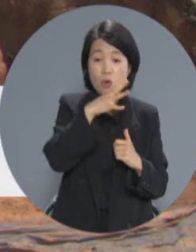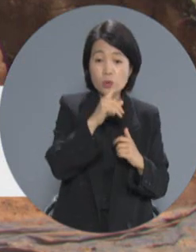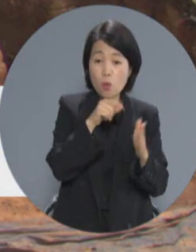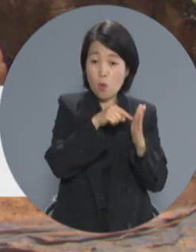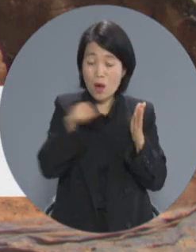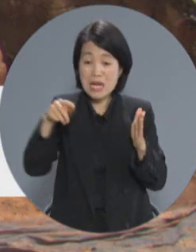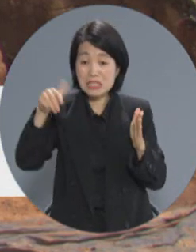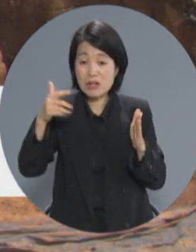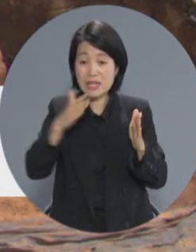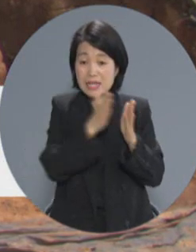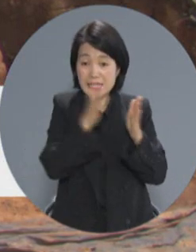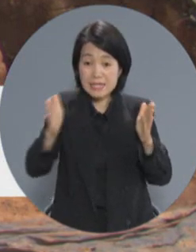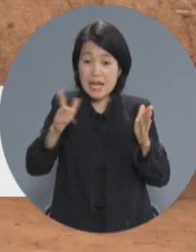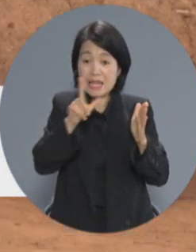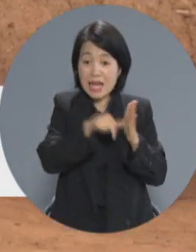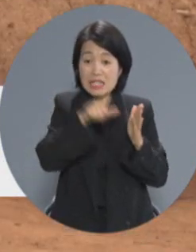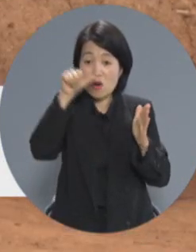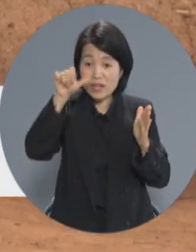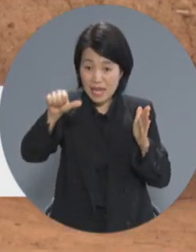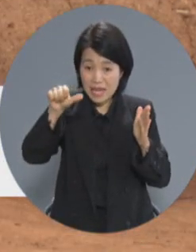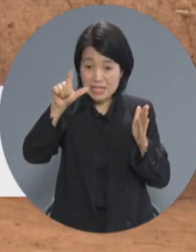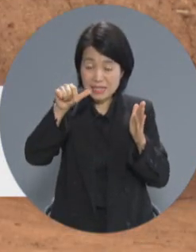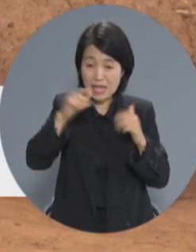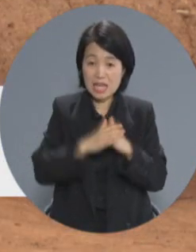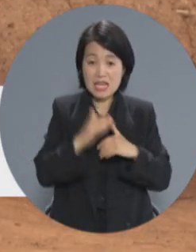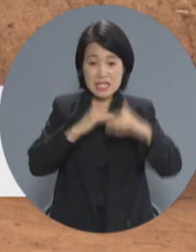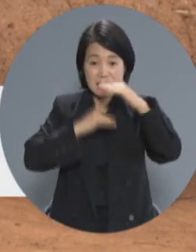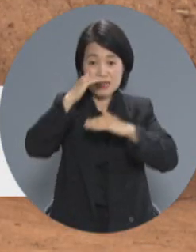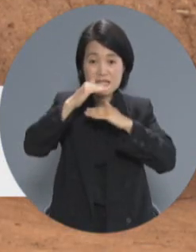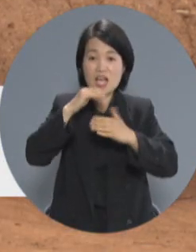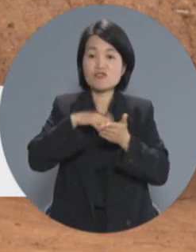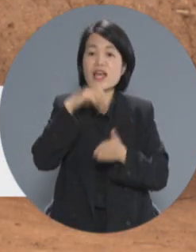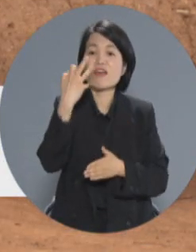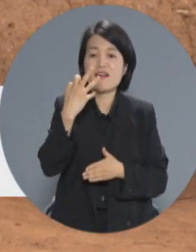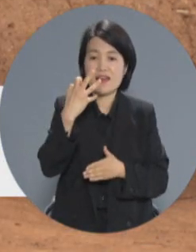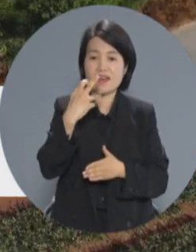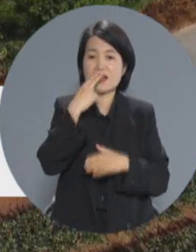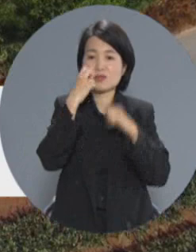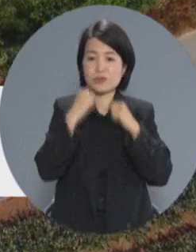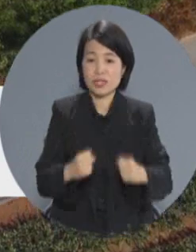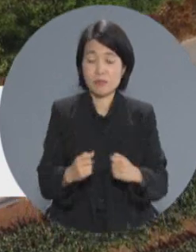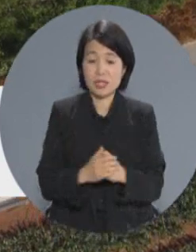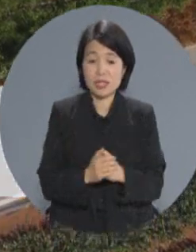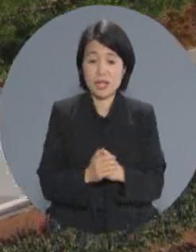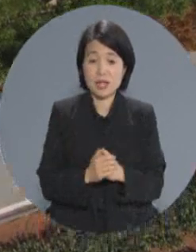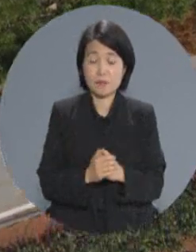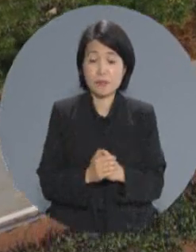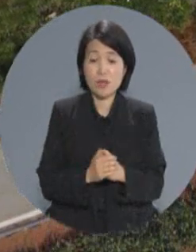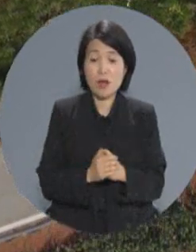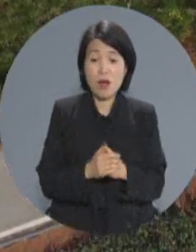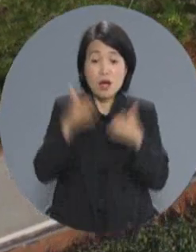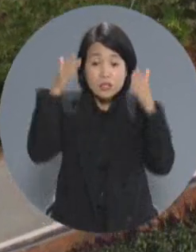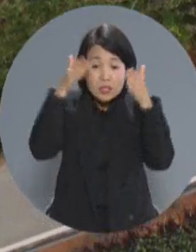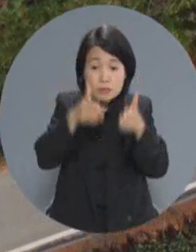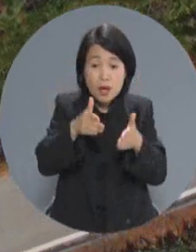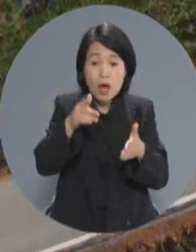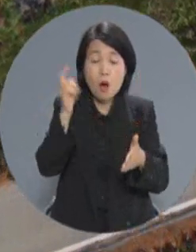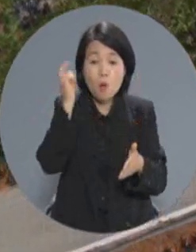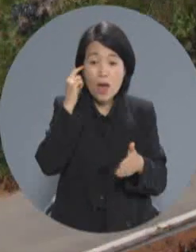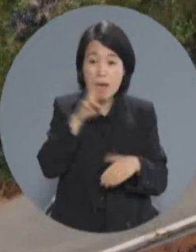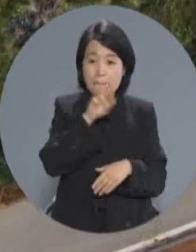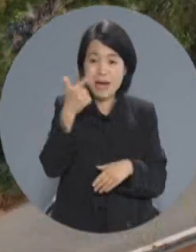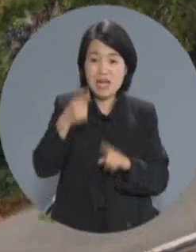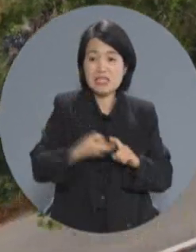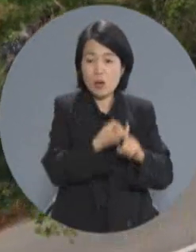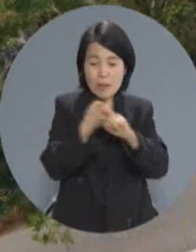이르는 5개 시대 14개 층이 존재하는 것으로 확인됐습니다. 군곡리 폐총이 주목받는 것은 마한